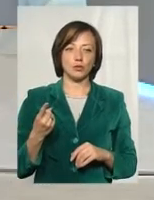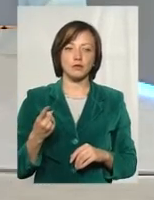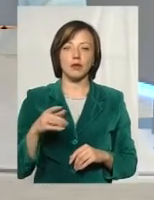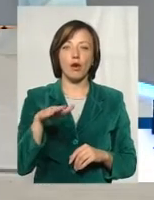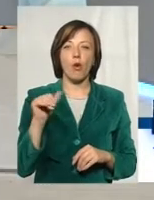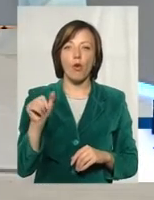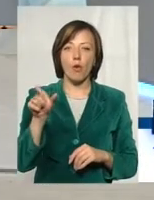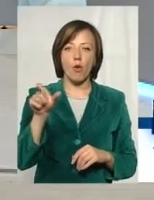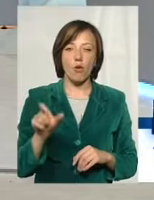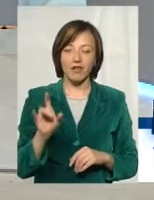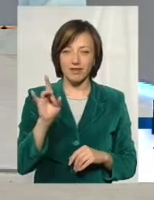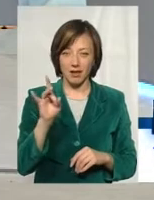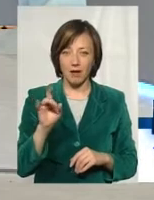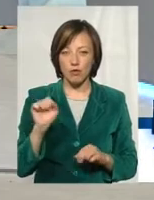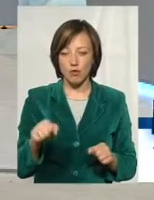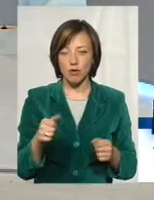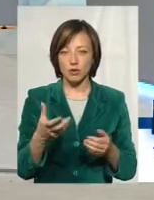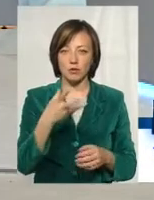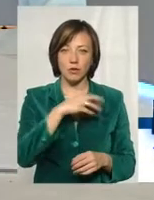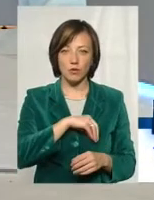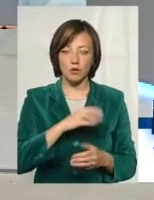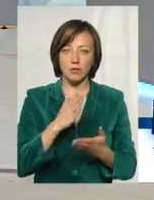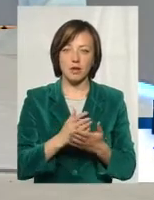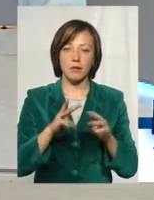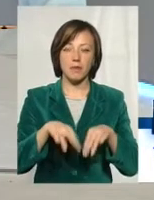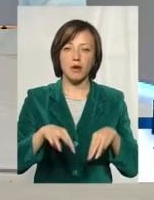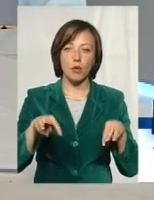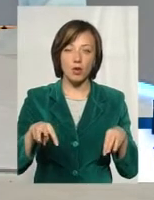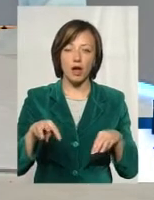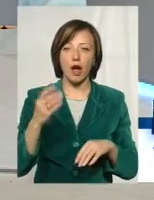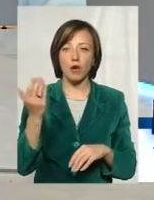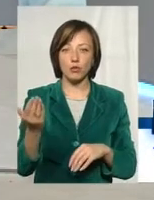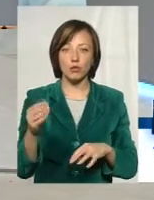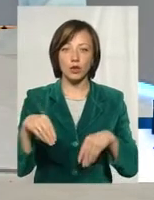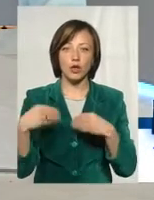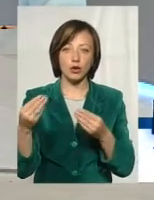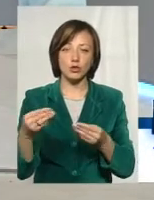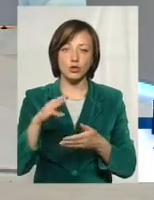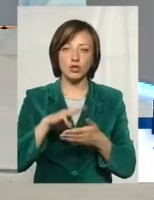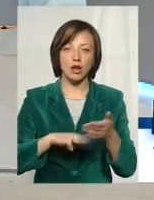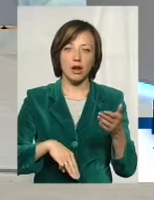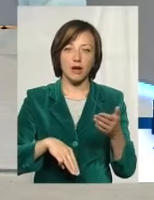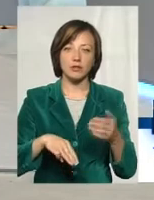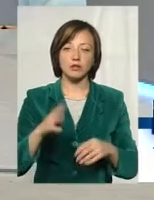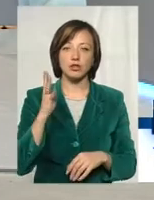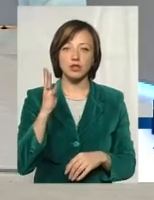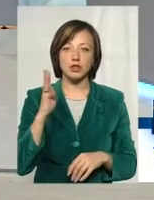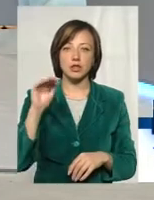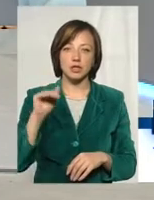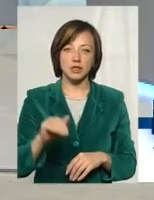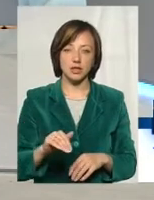орендар може брати прибуток мільйон, а йому дають штраф